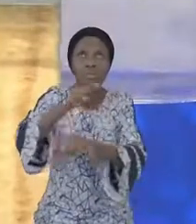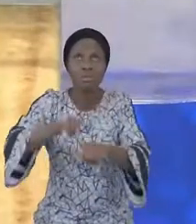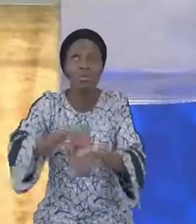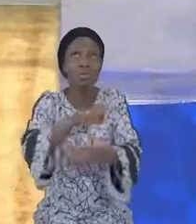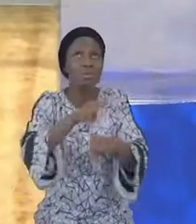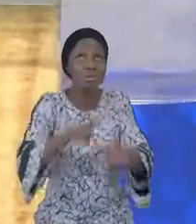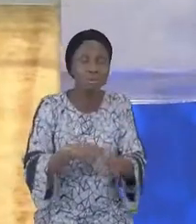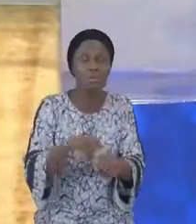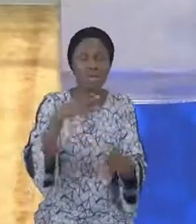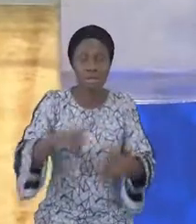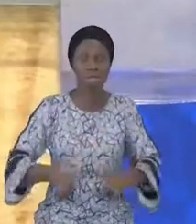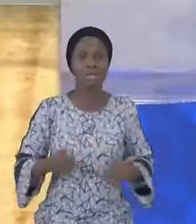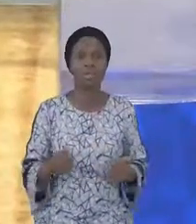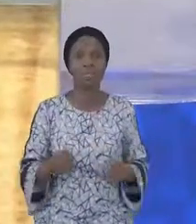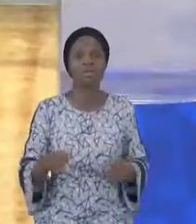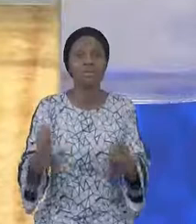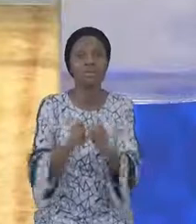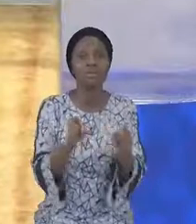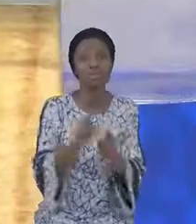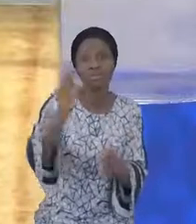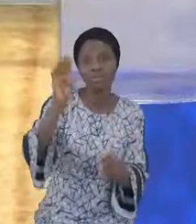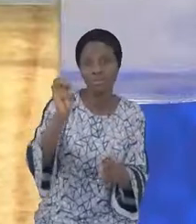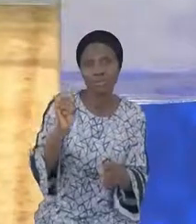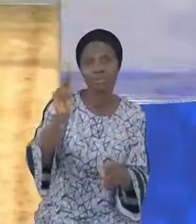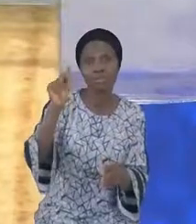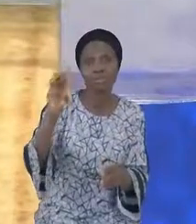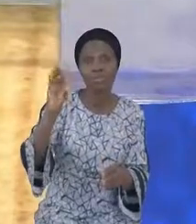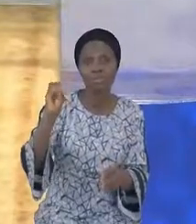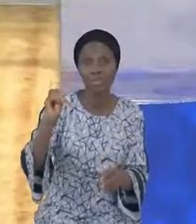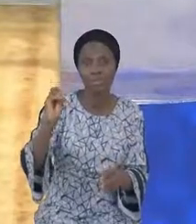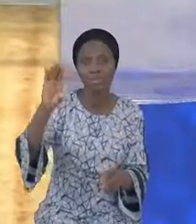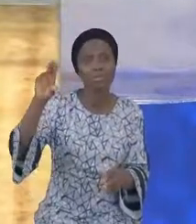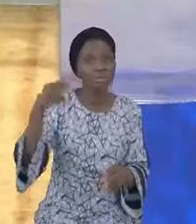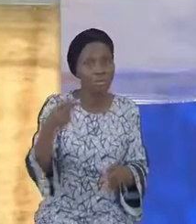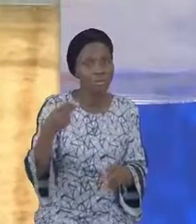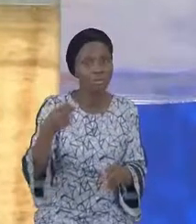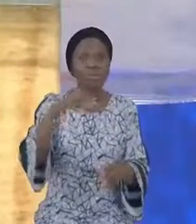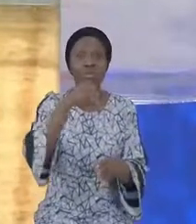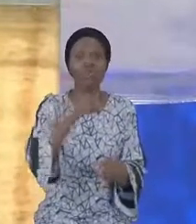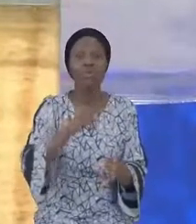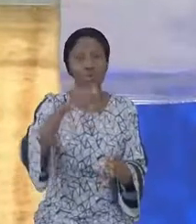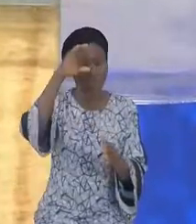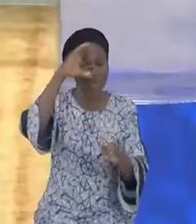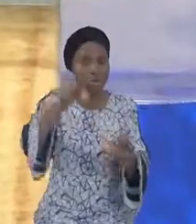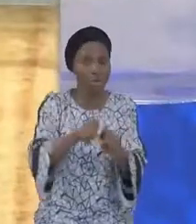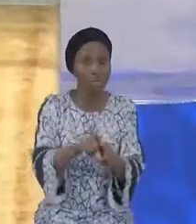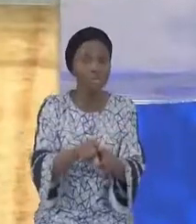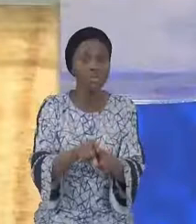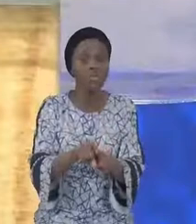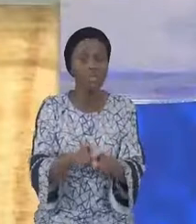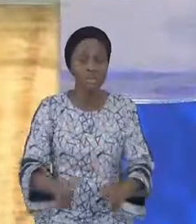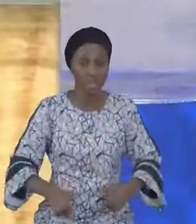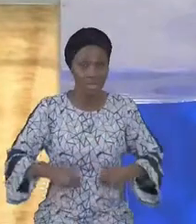Même Enoch en Genèse a mené une telle vie 300 ans, que disons-nous,